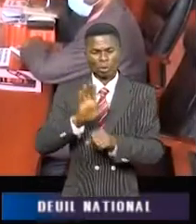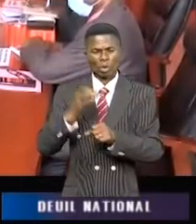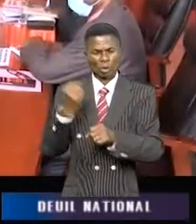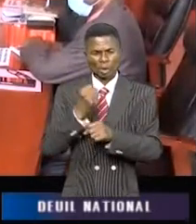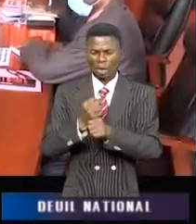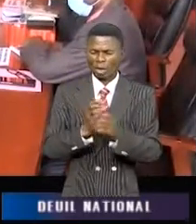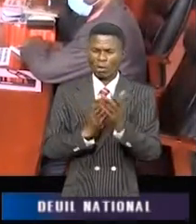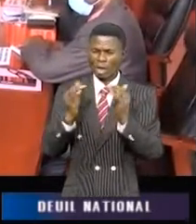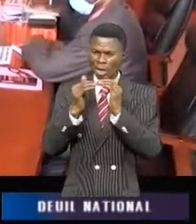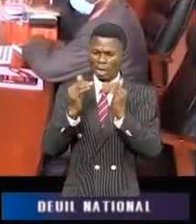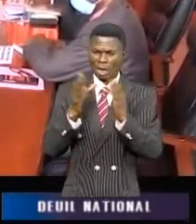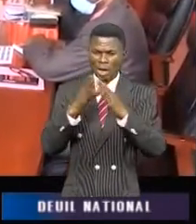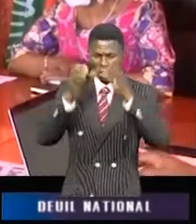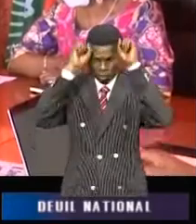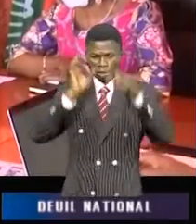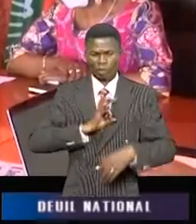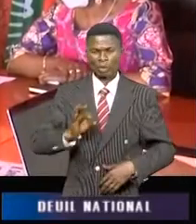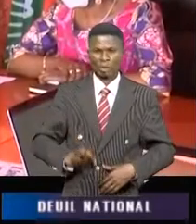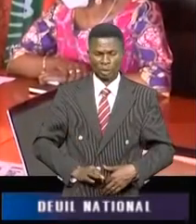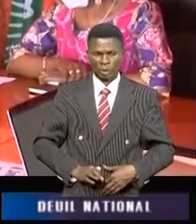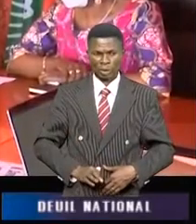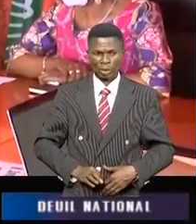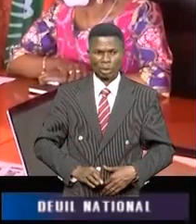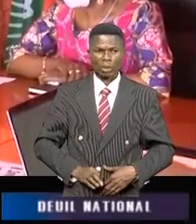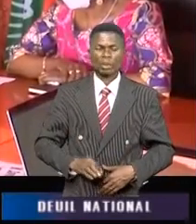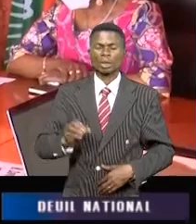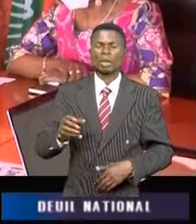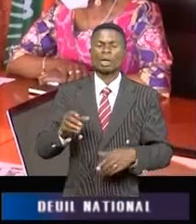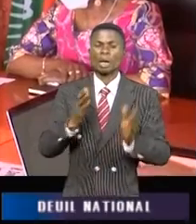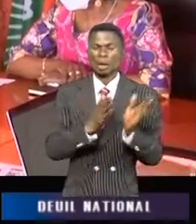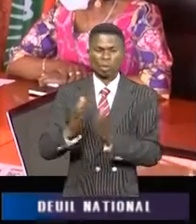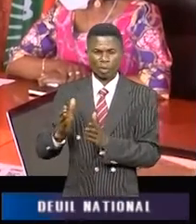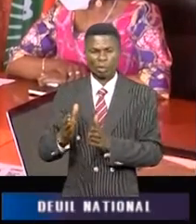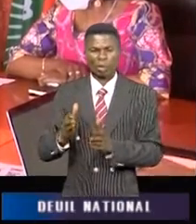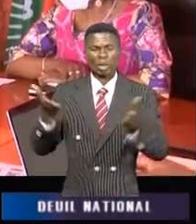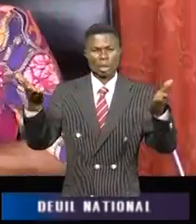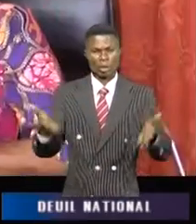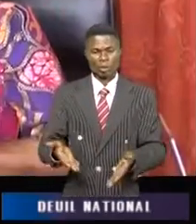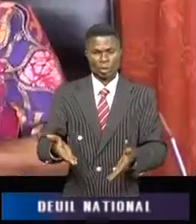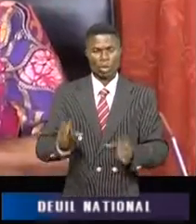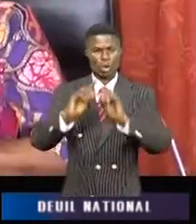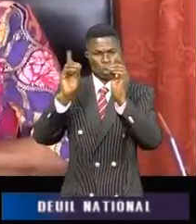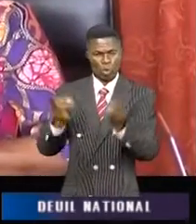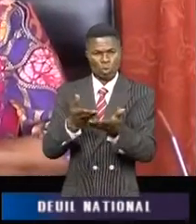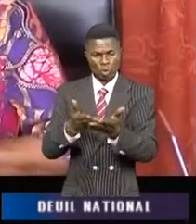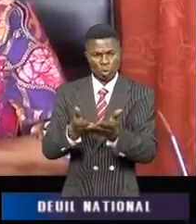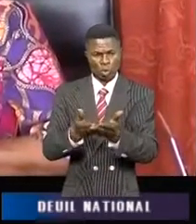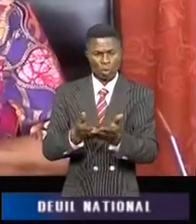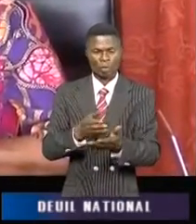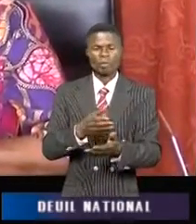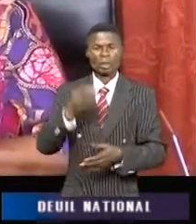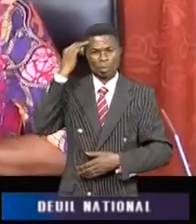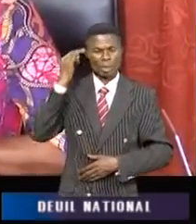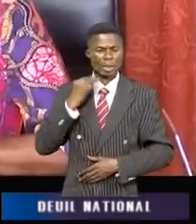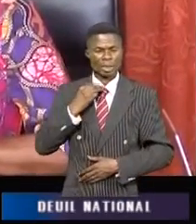manière étroite avec le président Félix-Antoine Tshisekedi. Il convient de noter la présence dans la délégation reçue par Marie Toumba